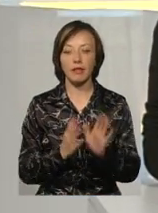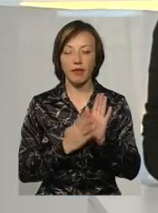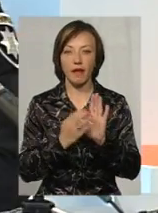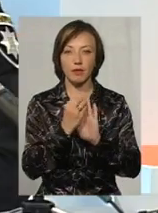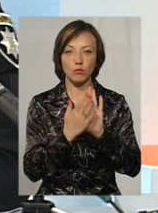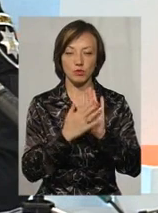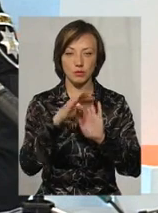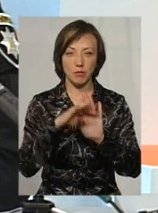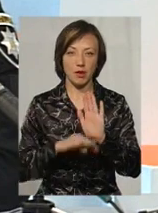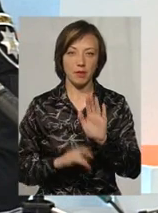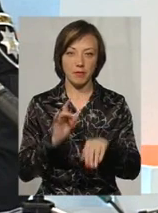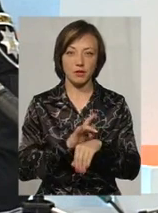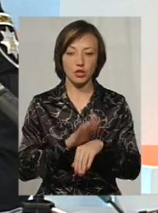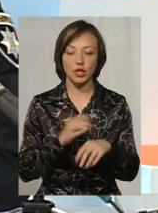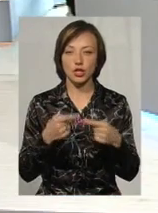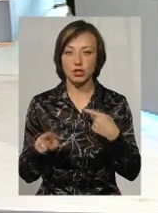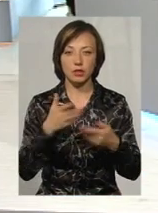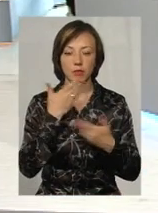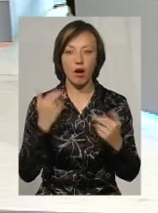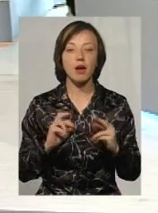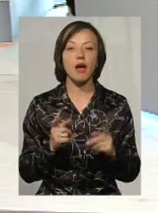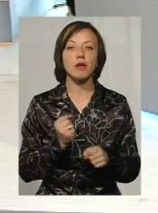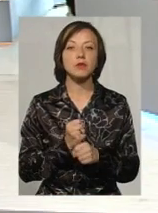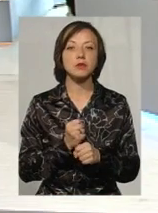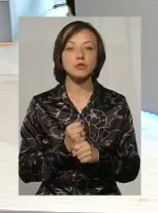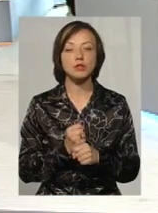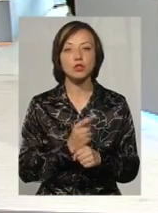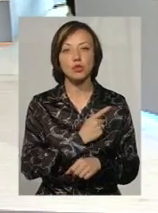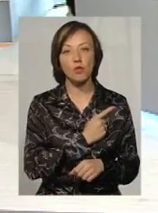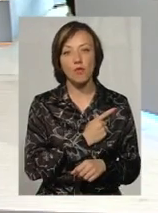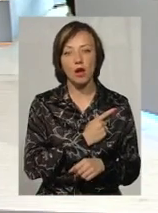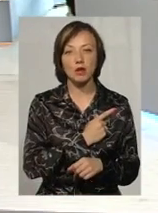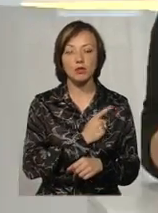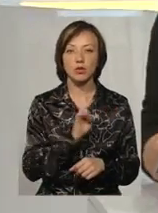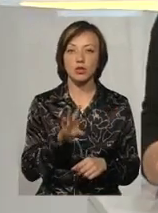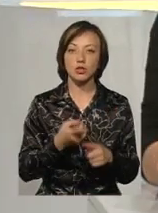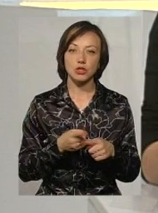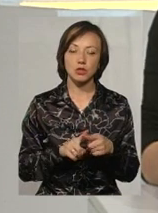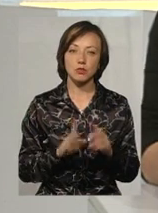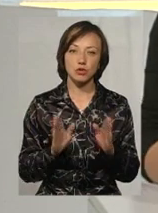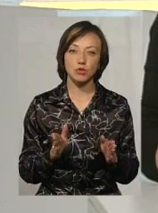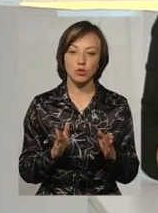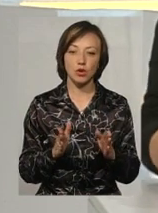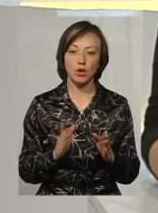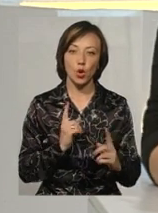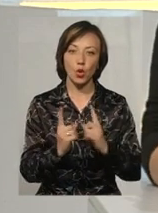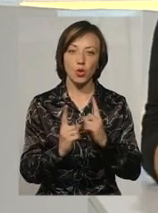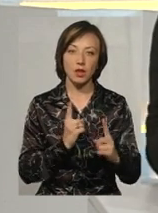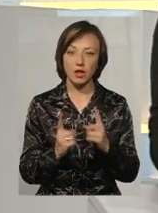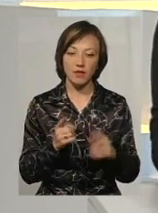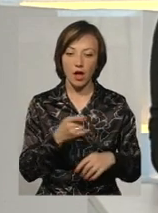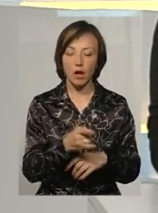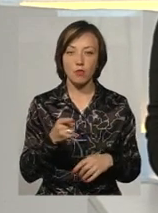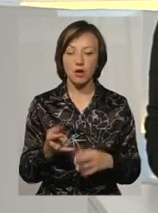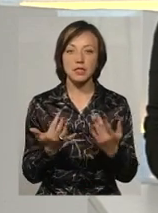це перелік вичерпний. Інших немає. А як працюватиме? Вони чергуватимуть пости? Чи це будуть рухливі екіпажі?